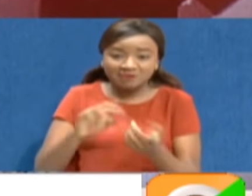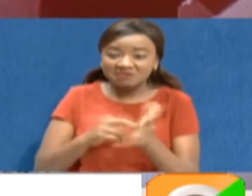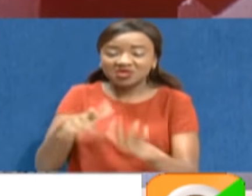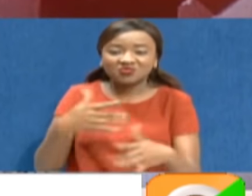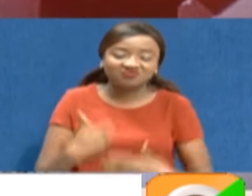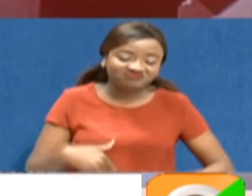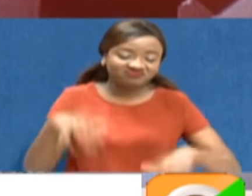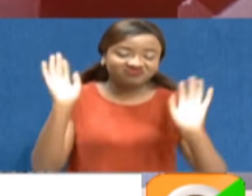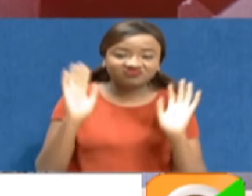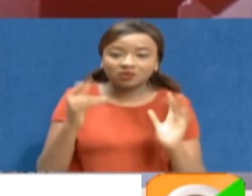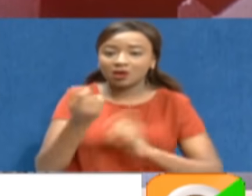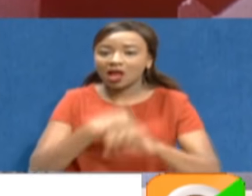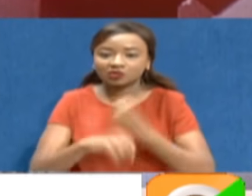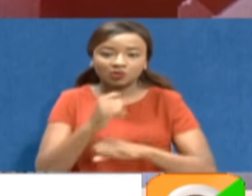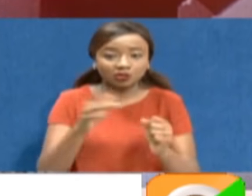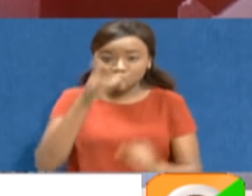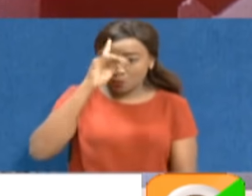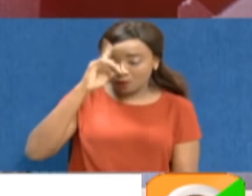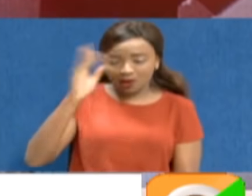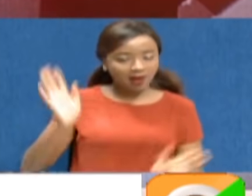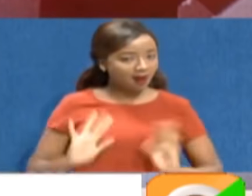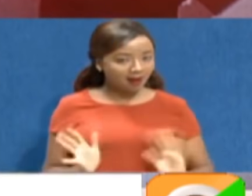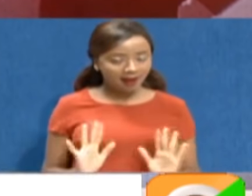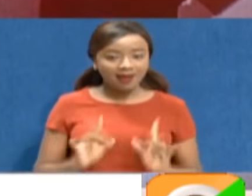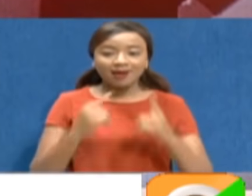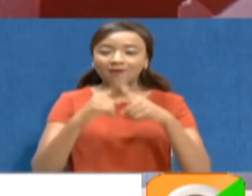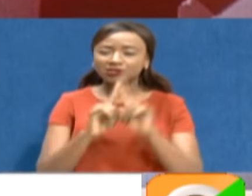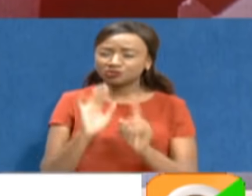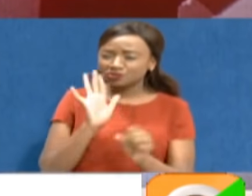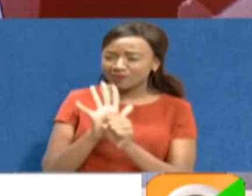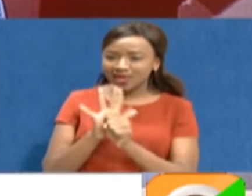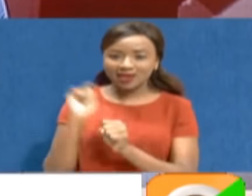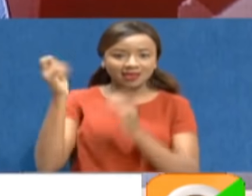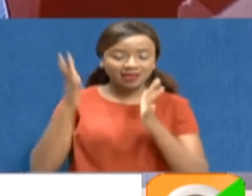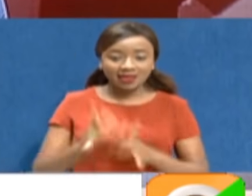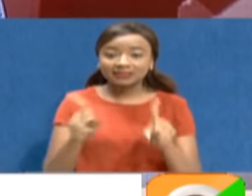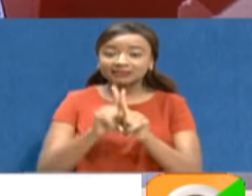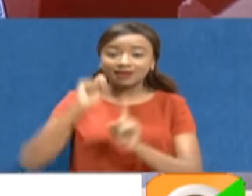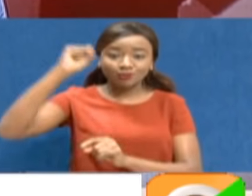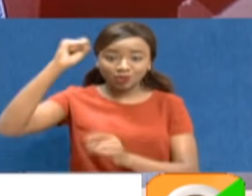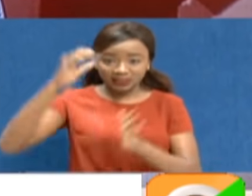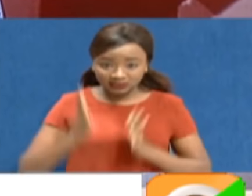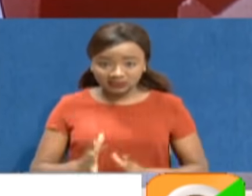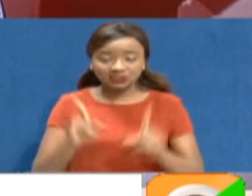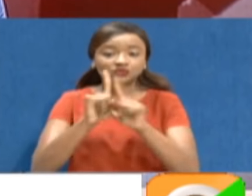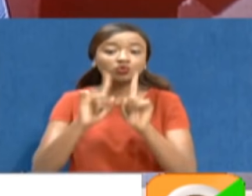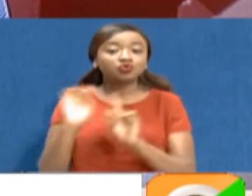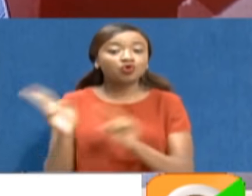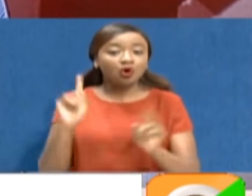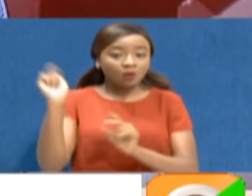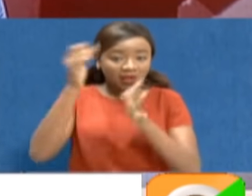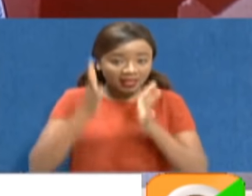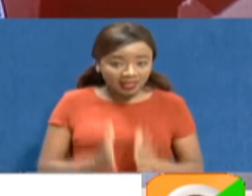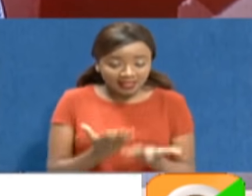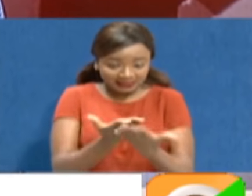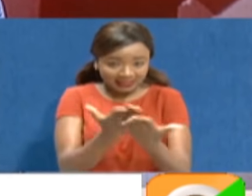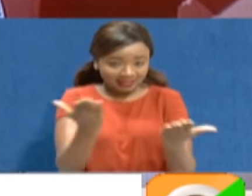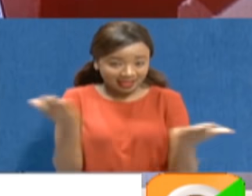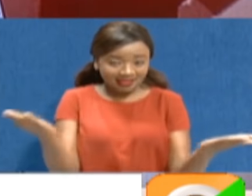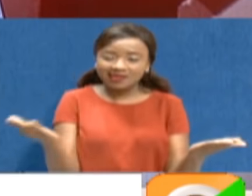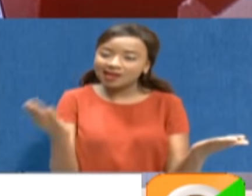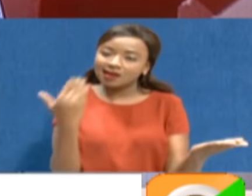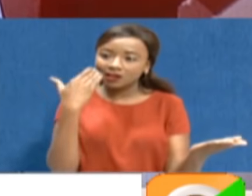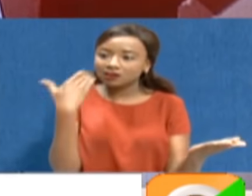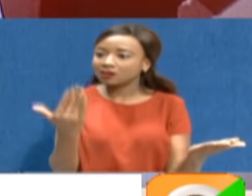kamba kujilinda na tandavu ya corona. Licha ya onyo hili, Wakenya wengi wakiwemo wanasiasa na hata wananchi wa kawaida wameendelea